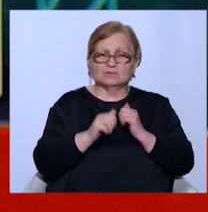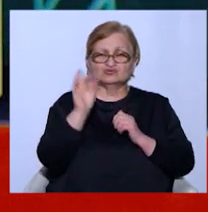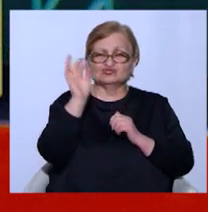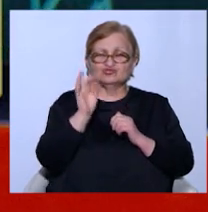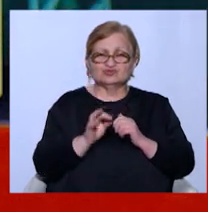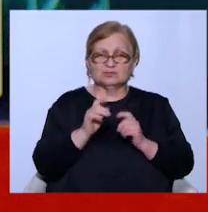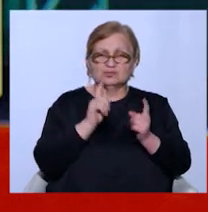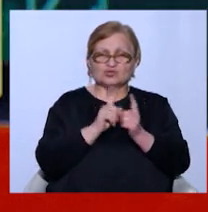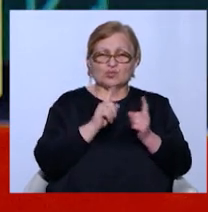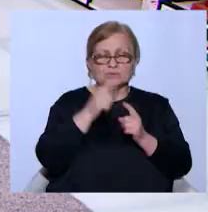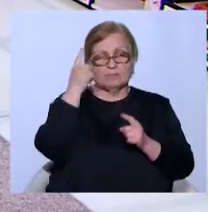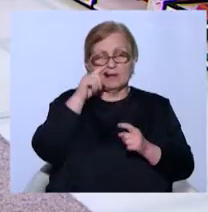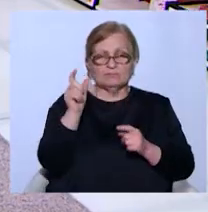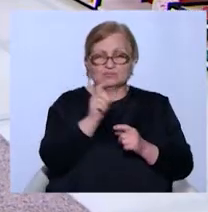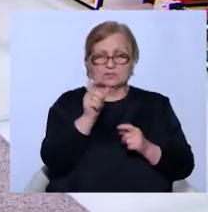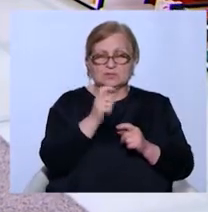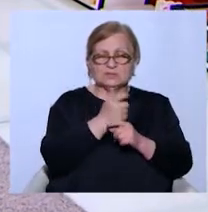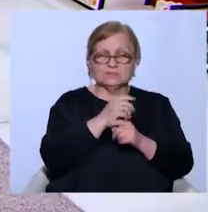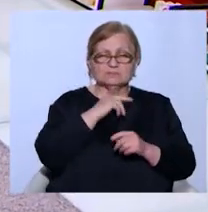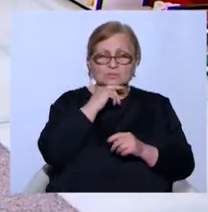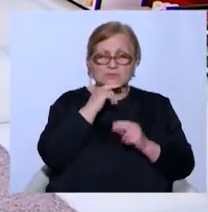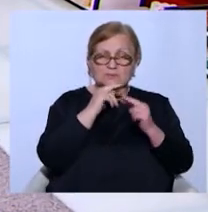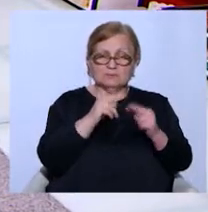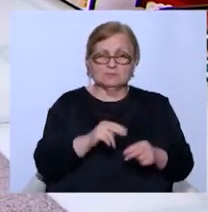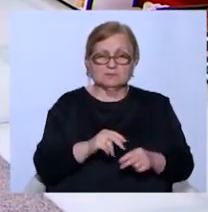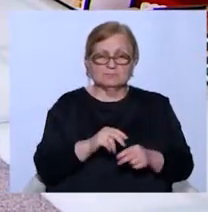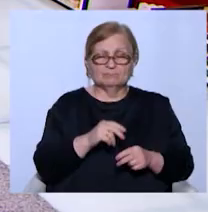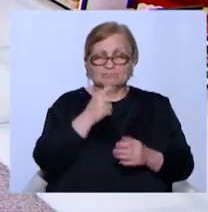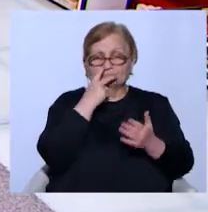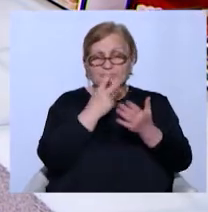ამოცანებში ხშირად გვხვდება ხოლმე და ძალიან გთხოვთ ყურადღება მიაქციეთ.